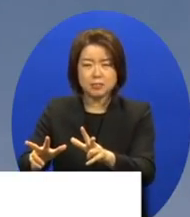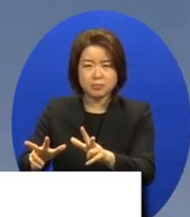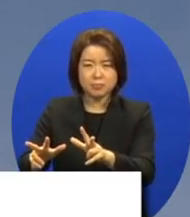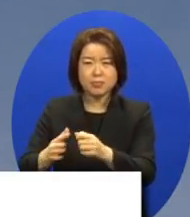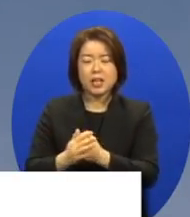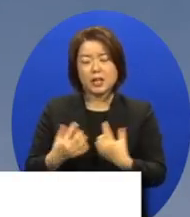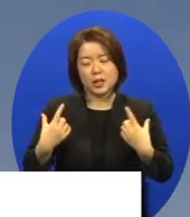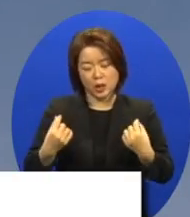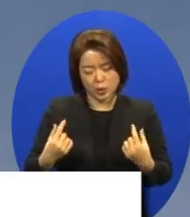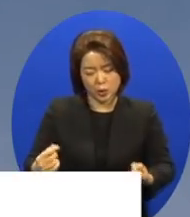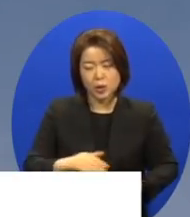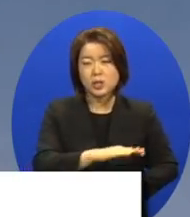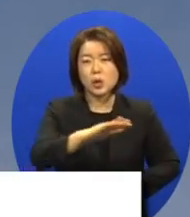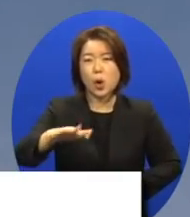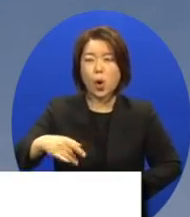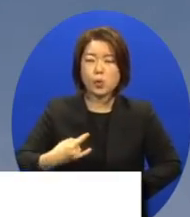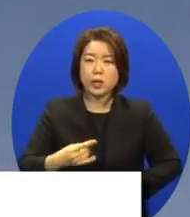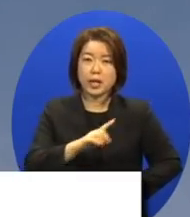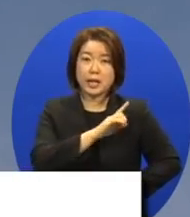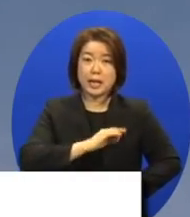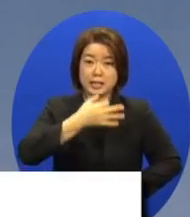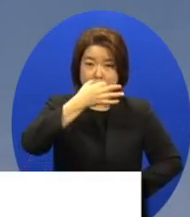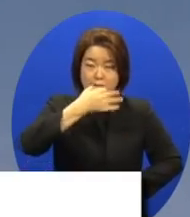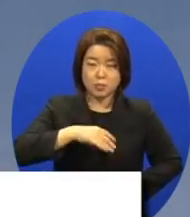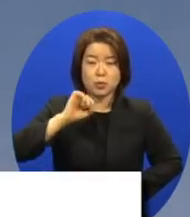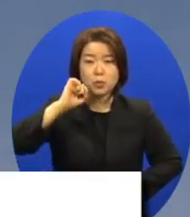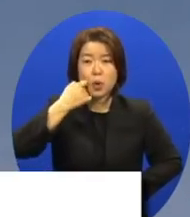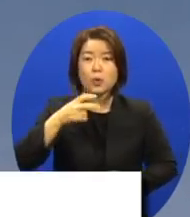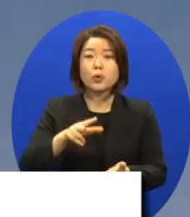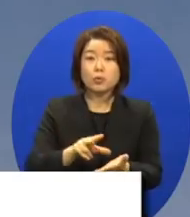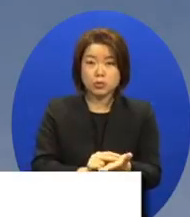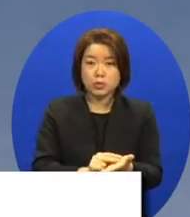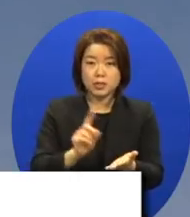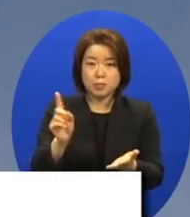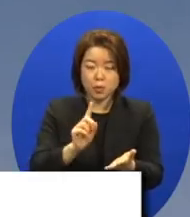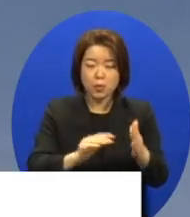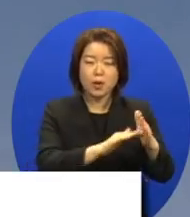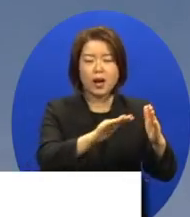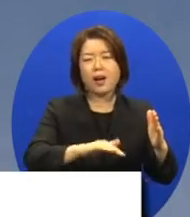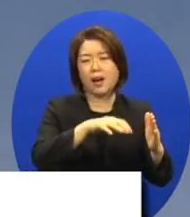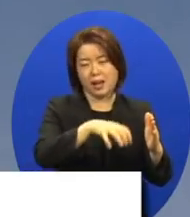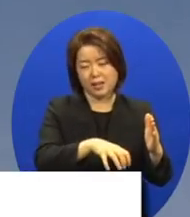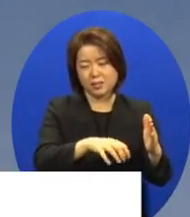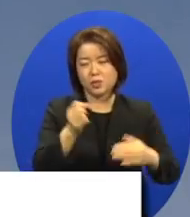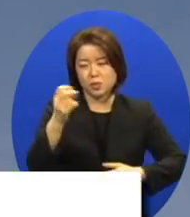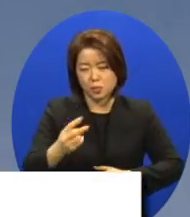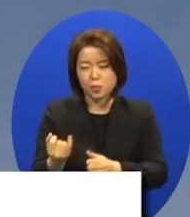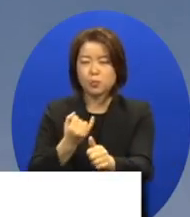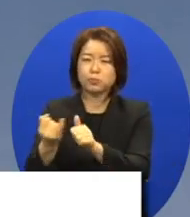우리에게 있어서 가장 힘들고 어려운 문제는 가정이 고 부부입니다